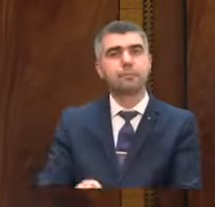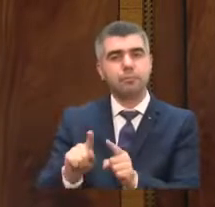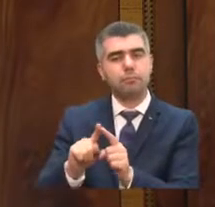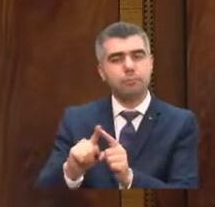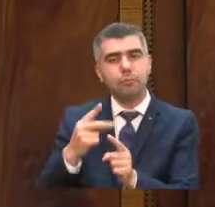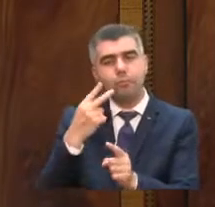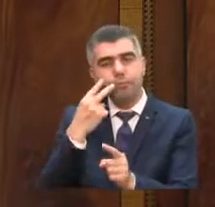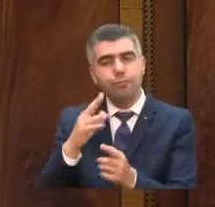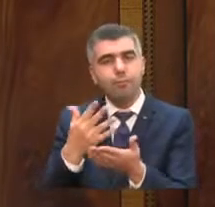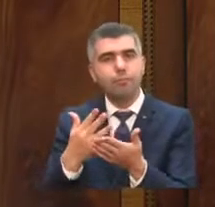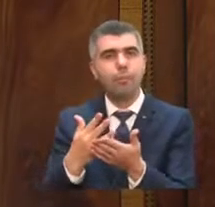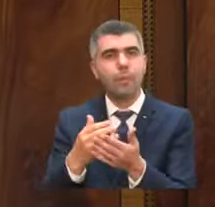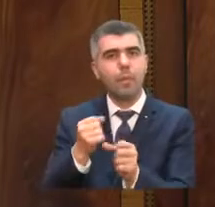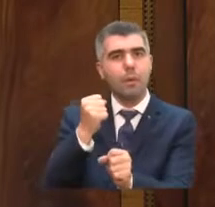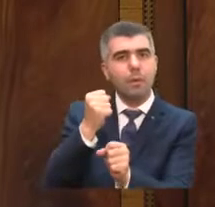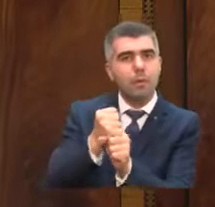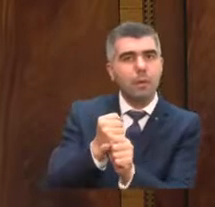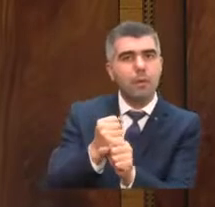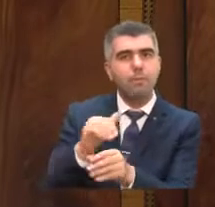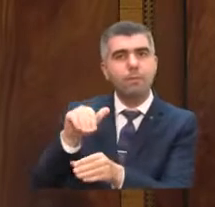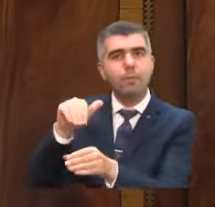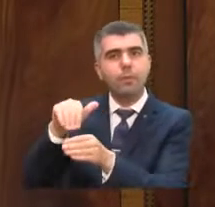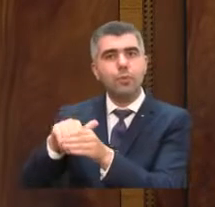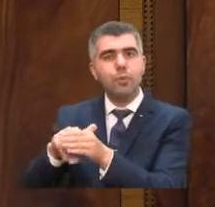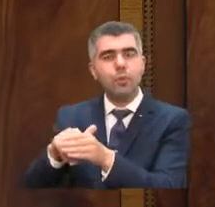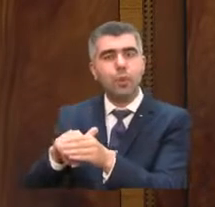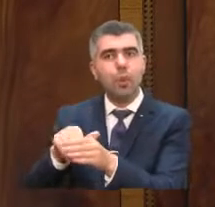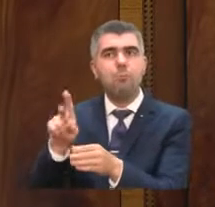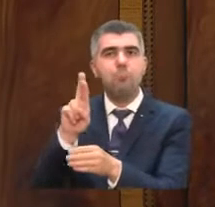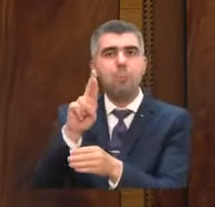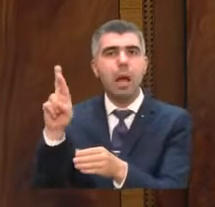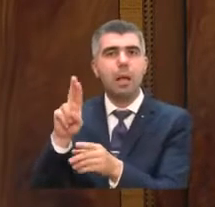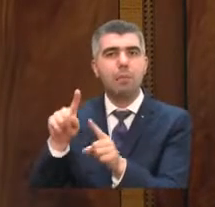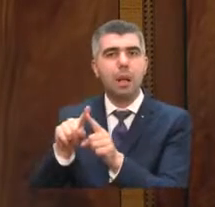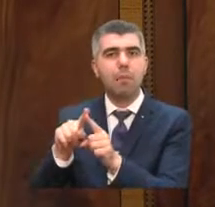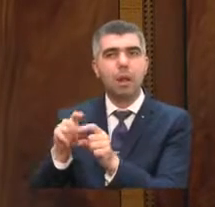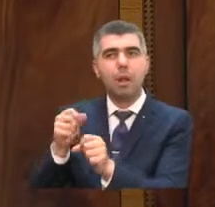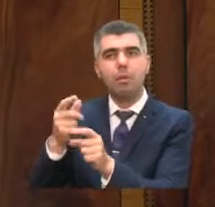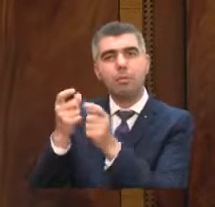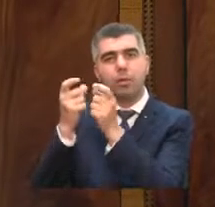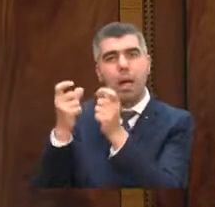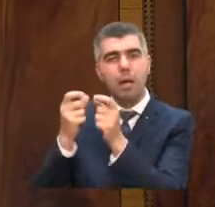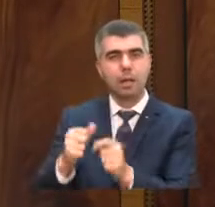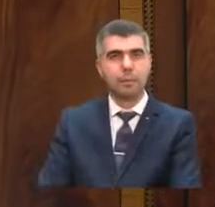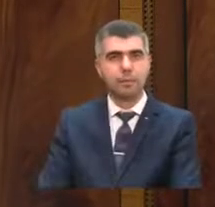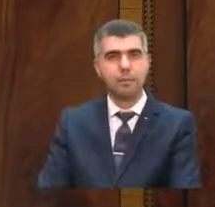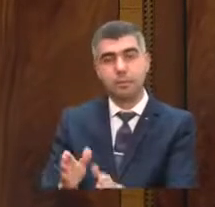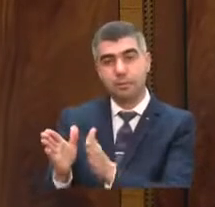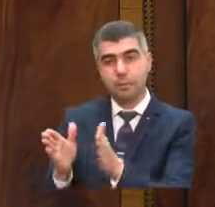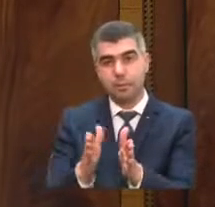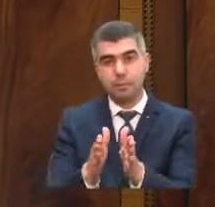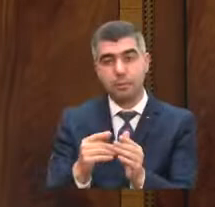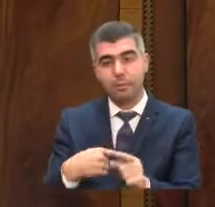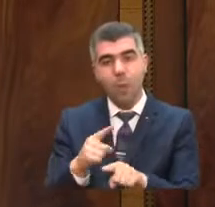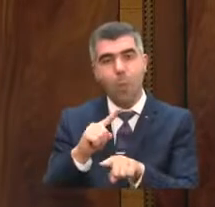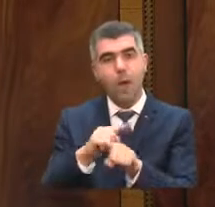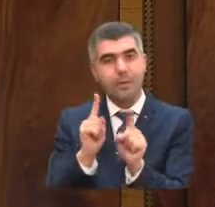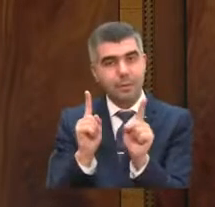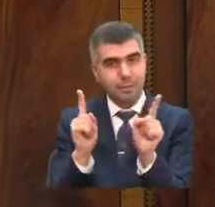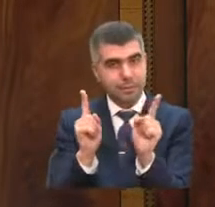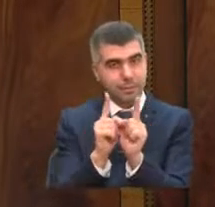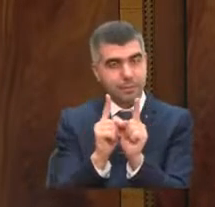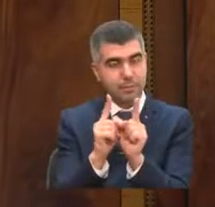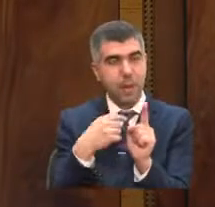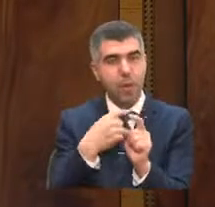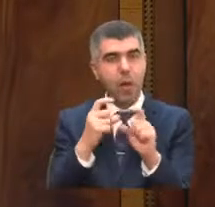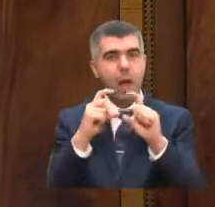به في إطار صندوق محمد السادس للاستثمار. نظرا لضيق الوقت سيدة السادة النواب، غنعطي